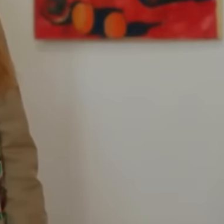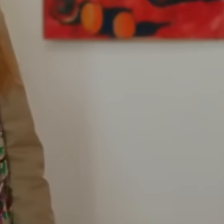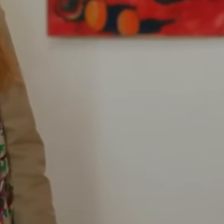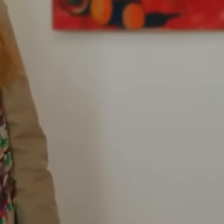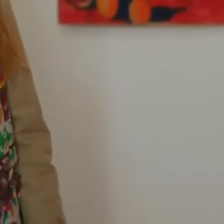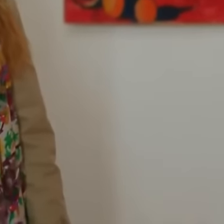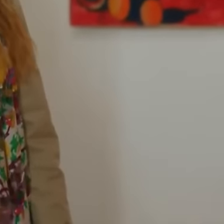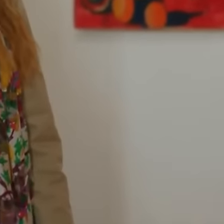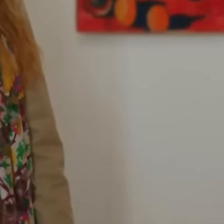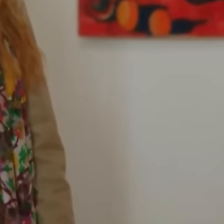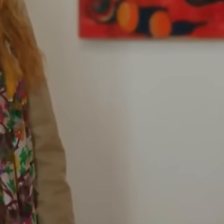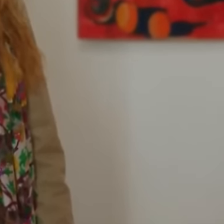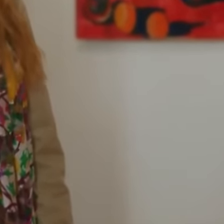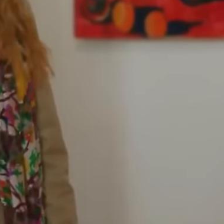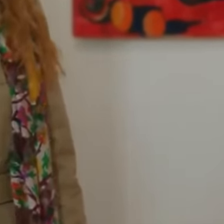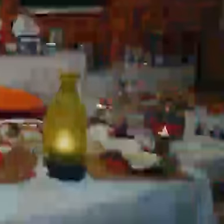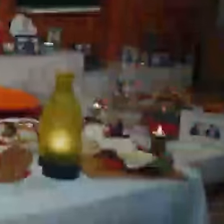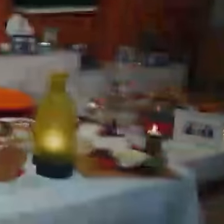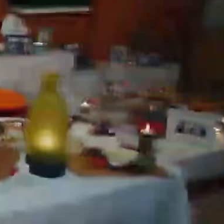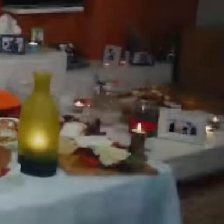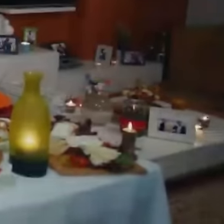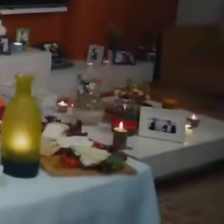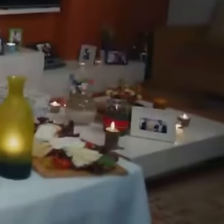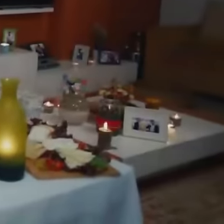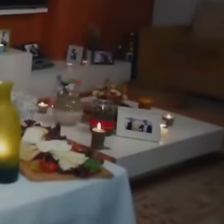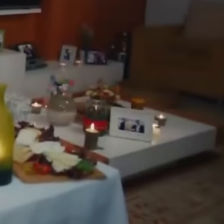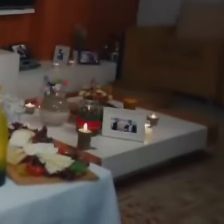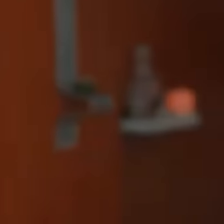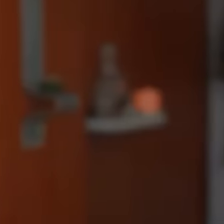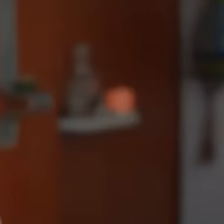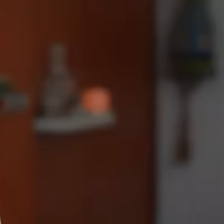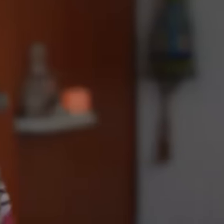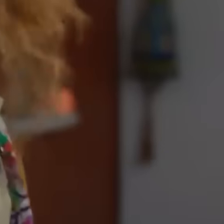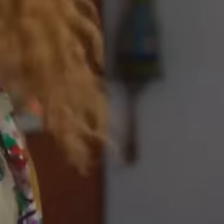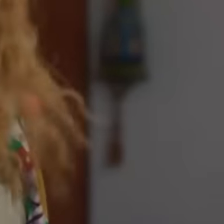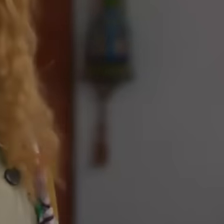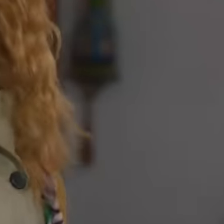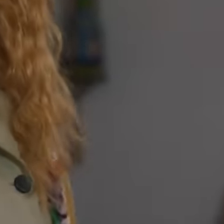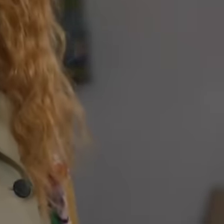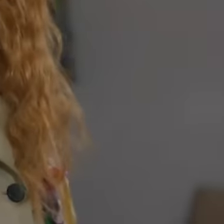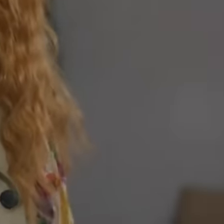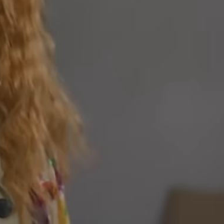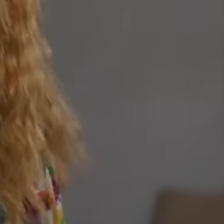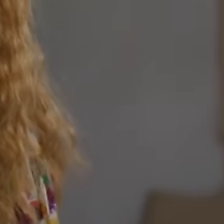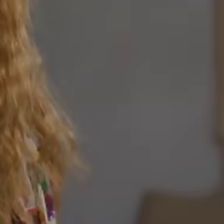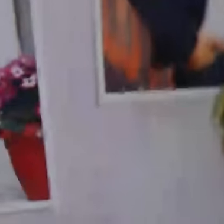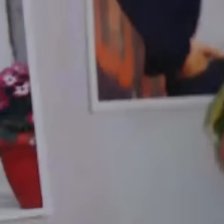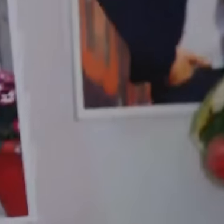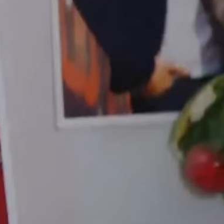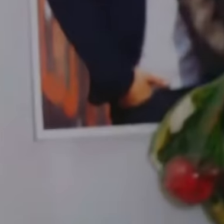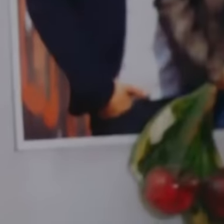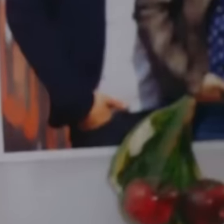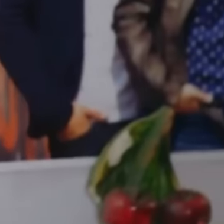süslenmiş, buzdolabının üzerinde Itır'la Tarık'ın fotoğrafları asılı. Masadaki "Evimize hoş geldin karıcığım" yazılı kalbi okudu.